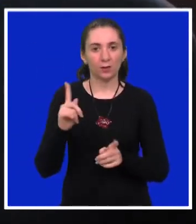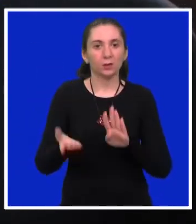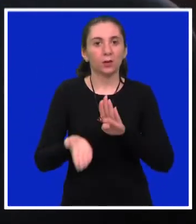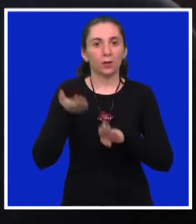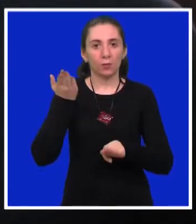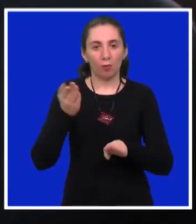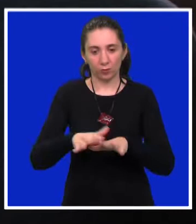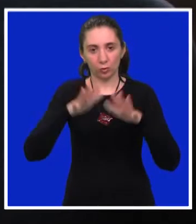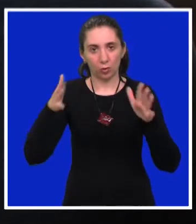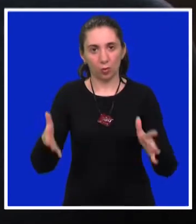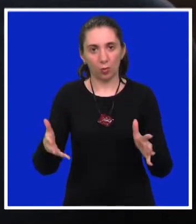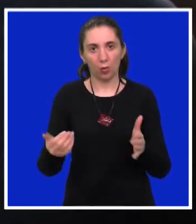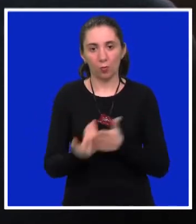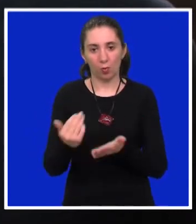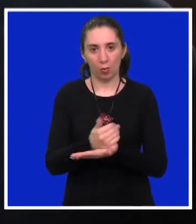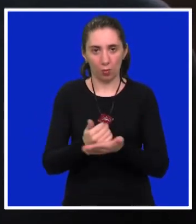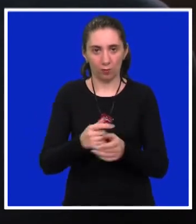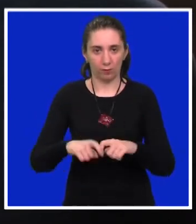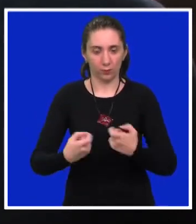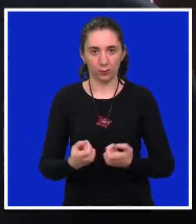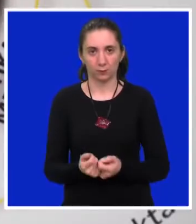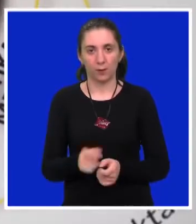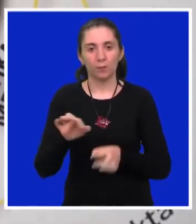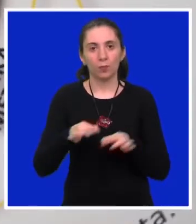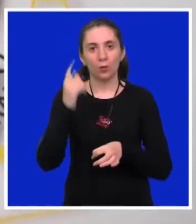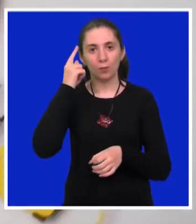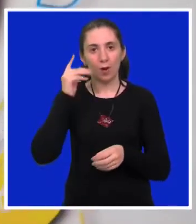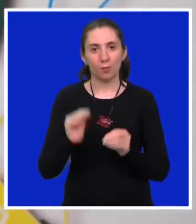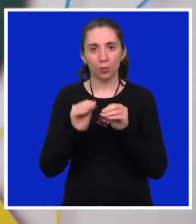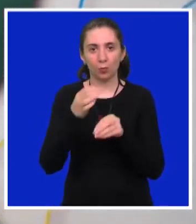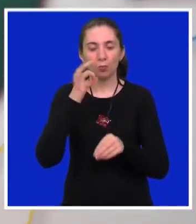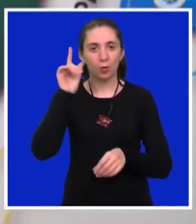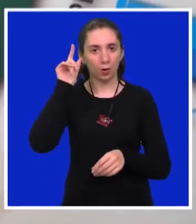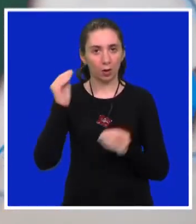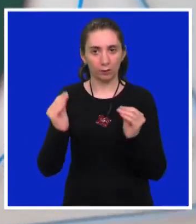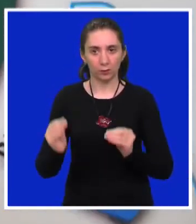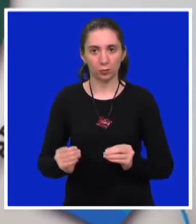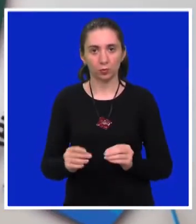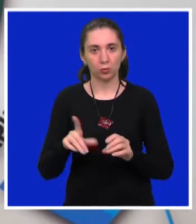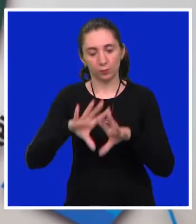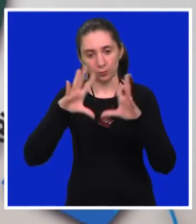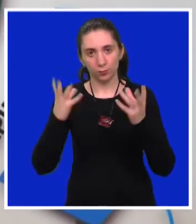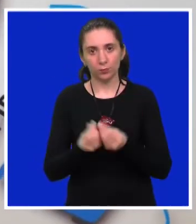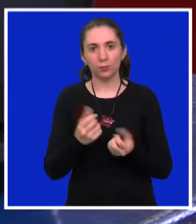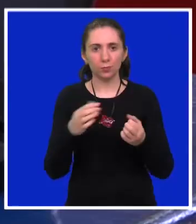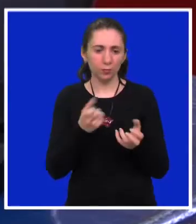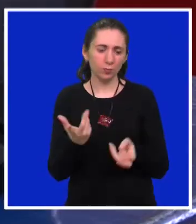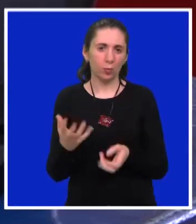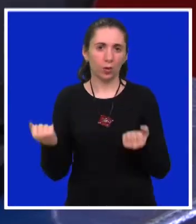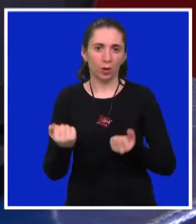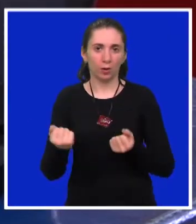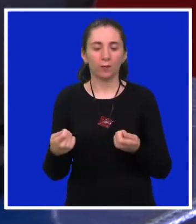odnosno povećala količina ponovno upotrebljenih predmeta. Projekt Pametno odloži, bolji Karlovac složi obuhvatio je